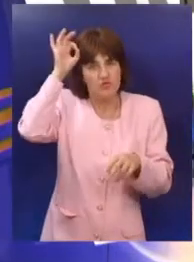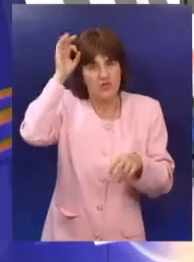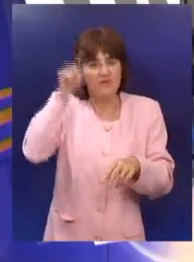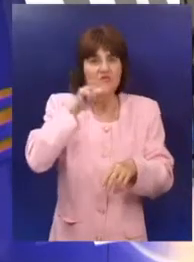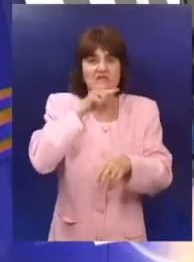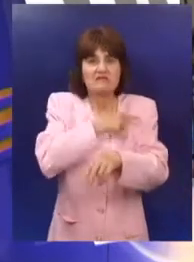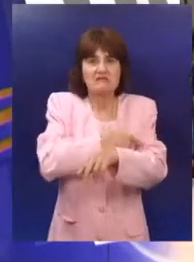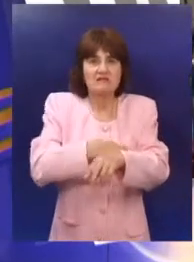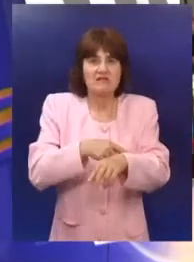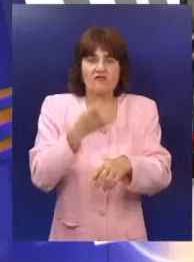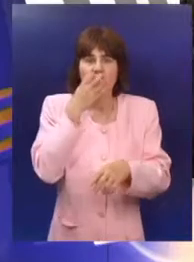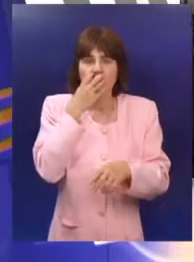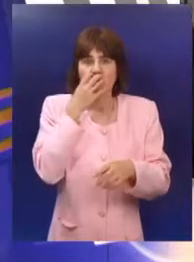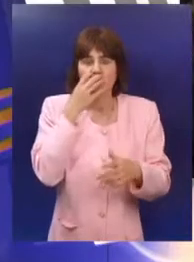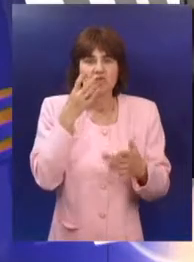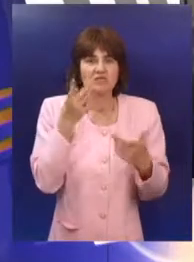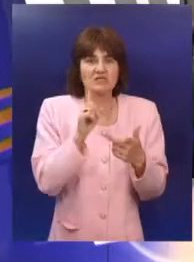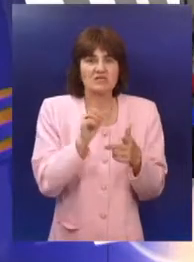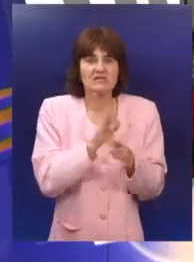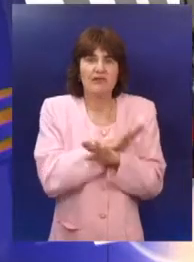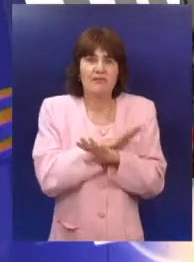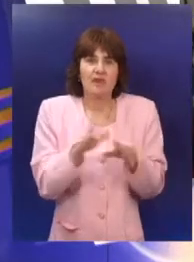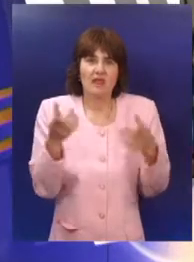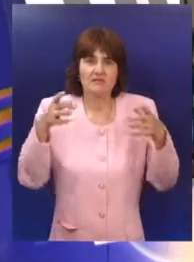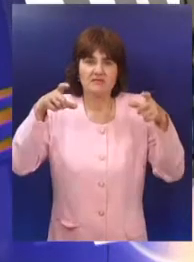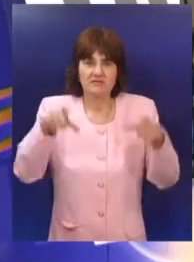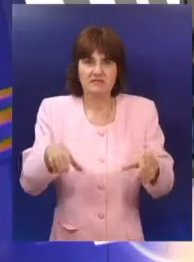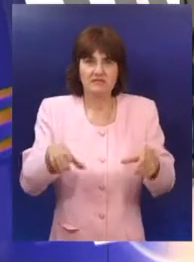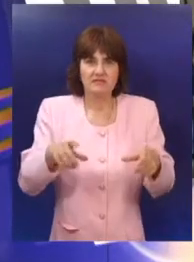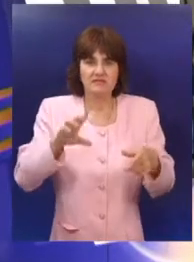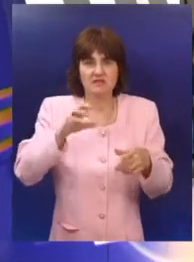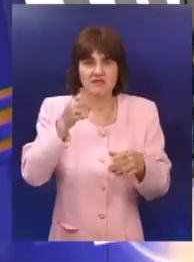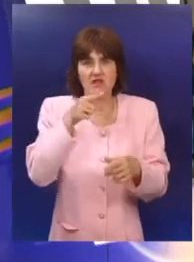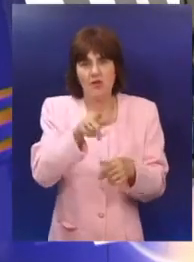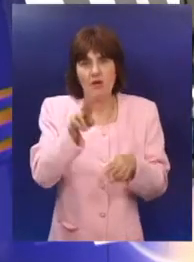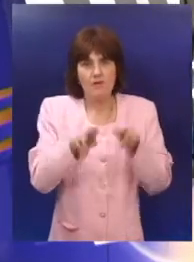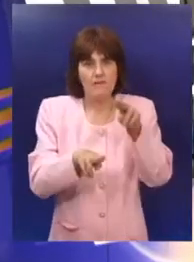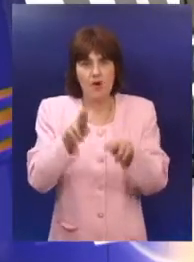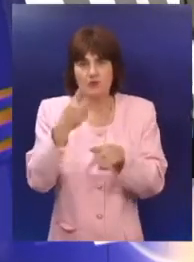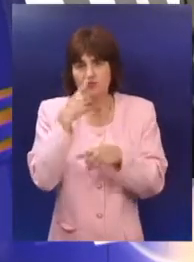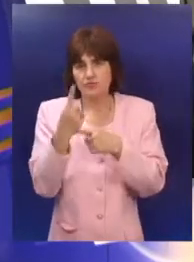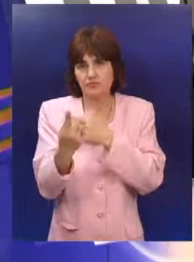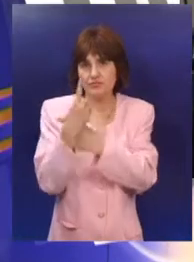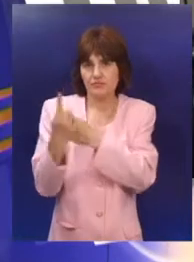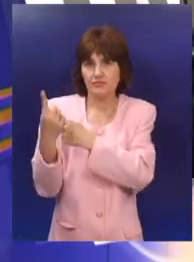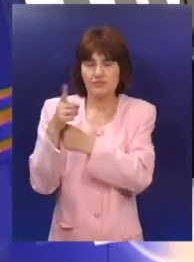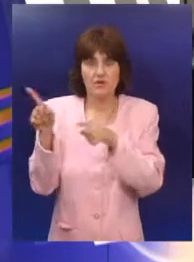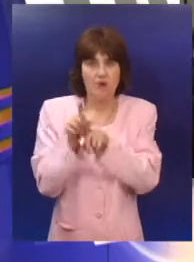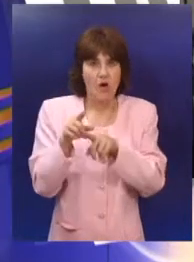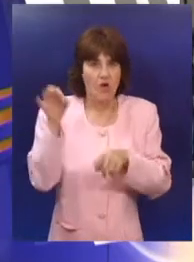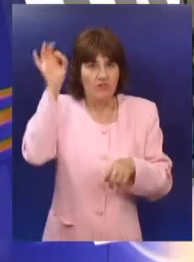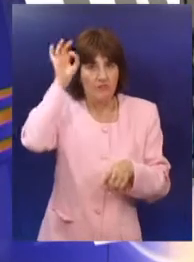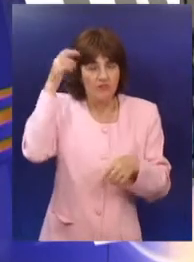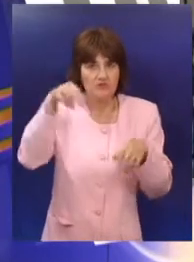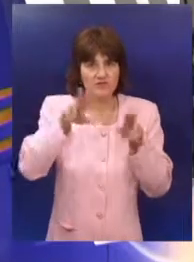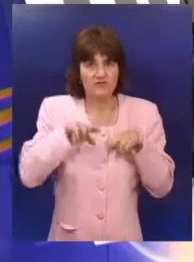fašista, nacista, antisemita nije prestala da živi i povremeno se javlja u različitim pojavnim